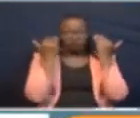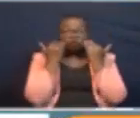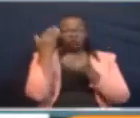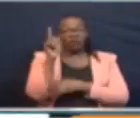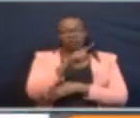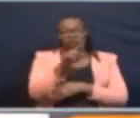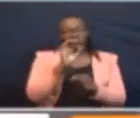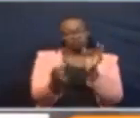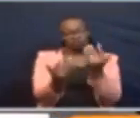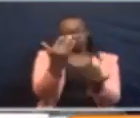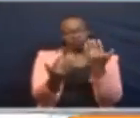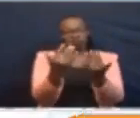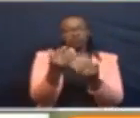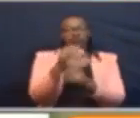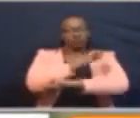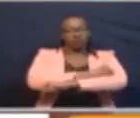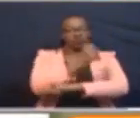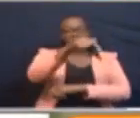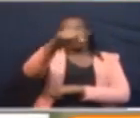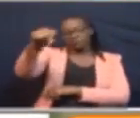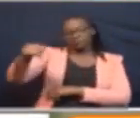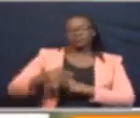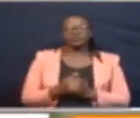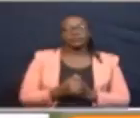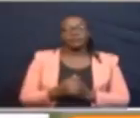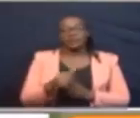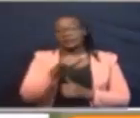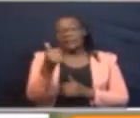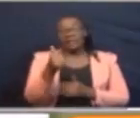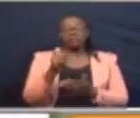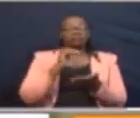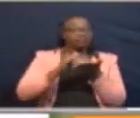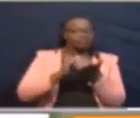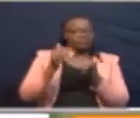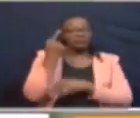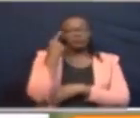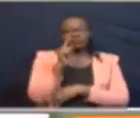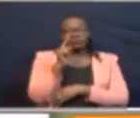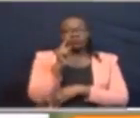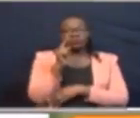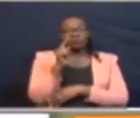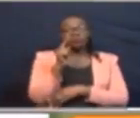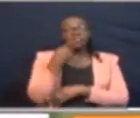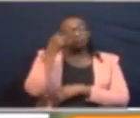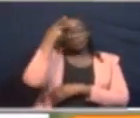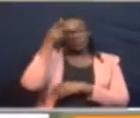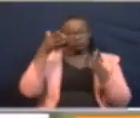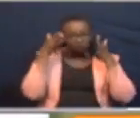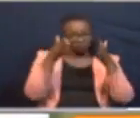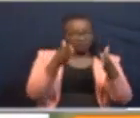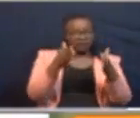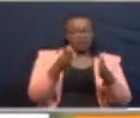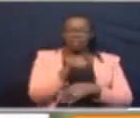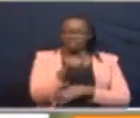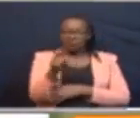ya uteketezaji wa shule mbalimbali. Let's not make excuses for crimes that are committed. Those are crimes